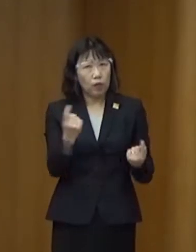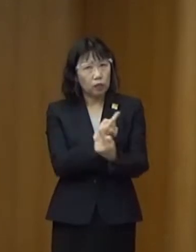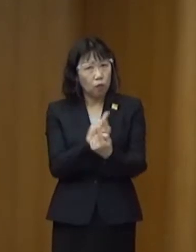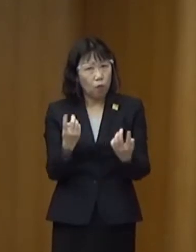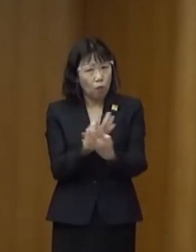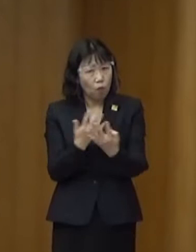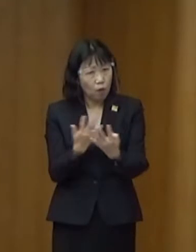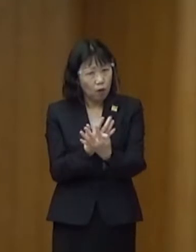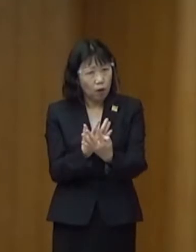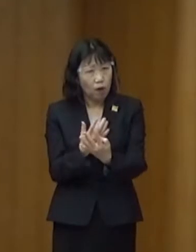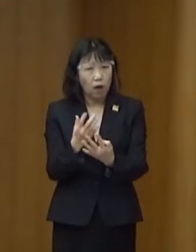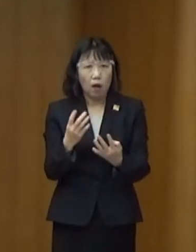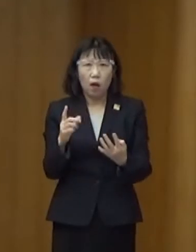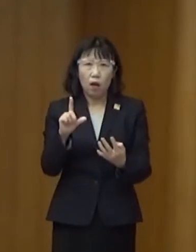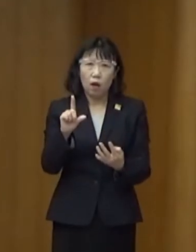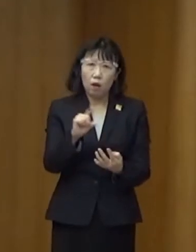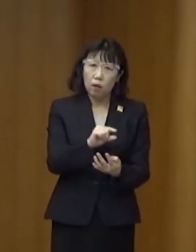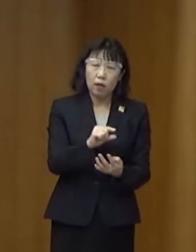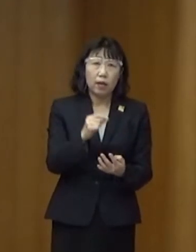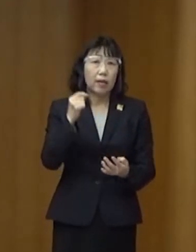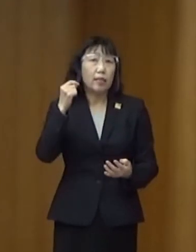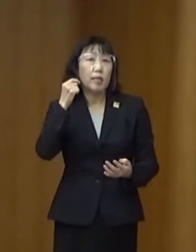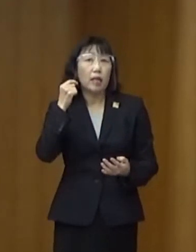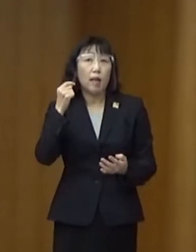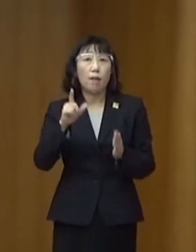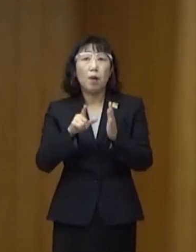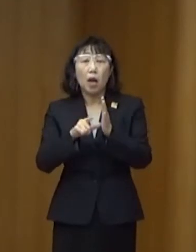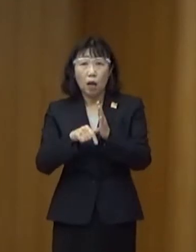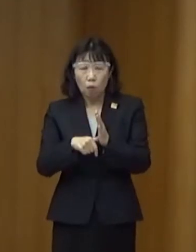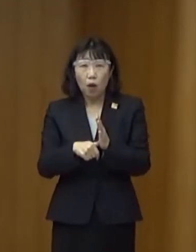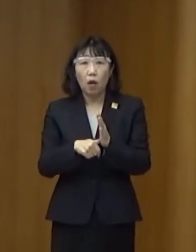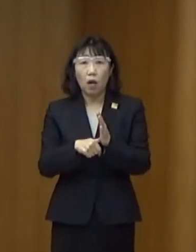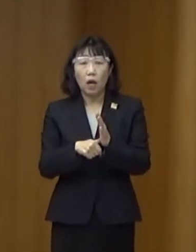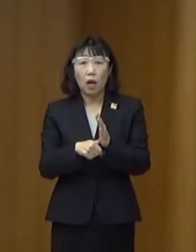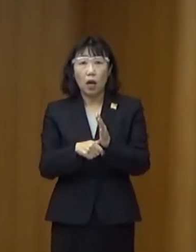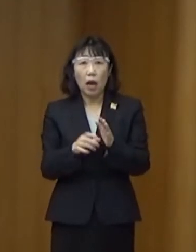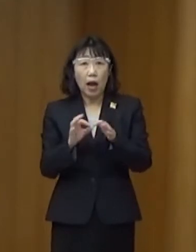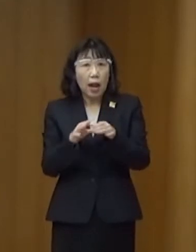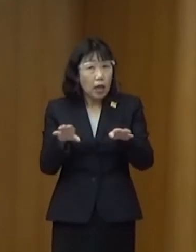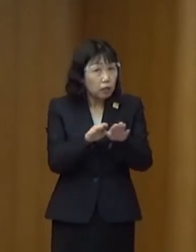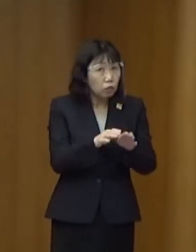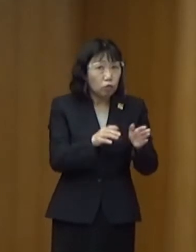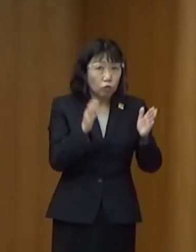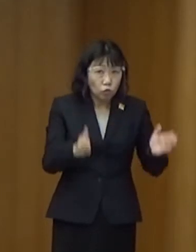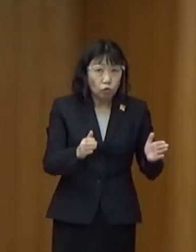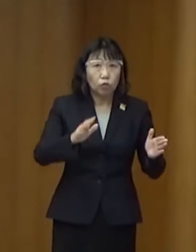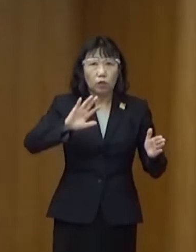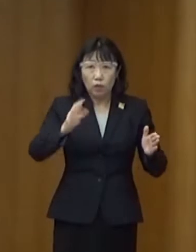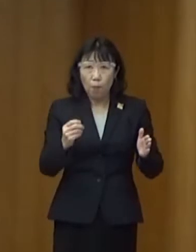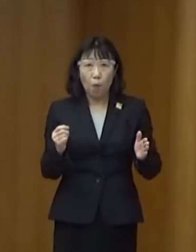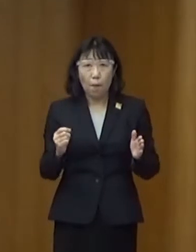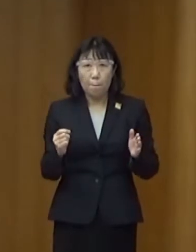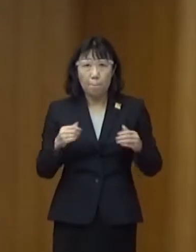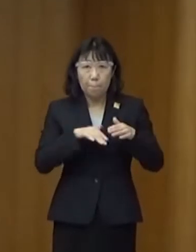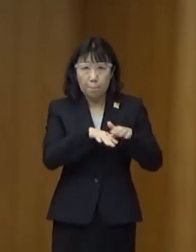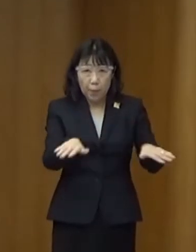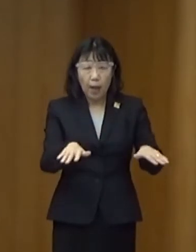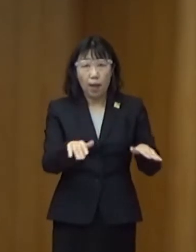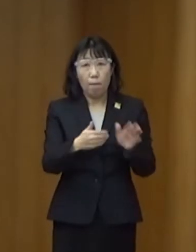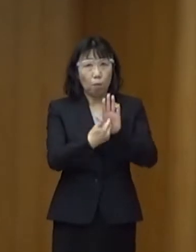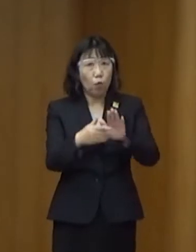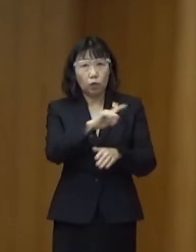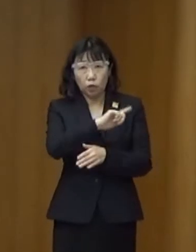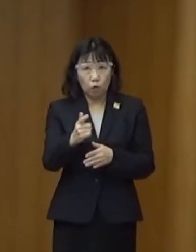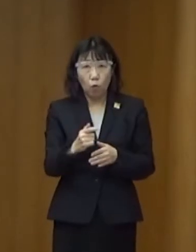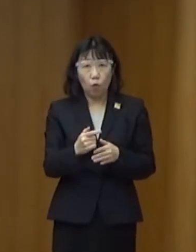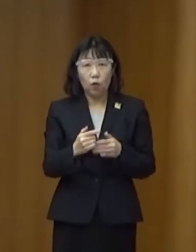ず、感染の拡大が抑えられない場合には、連休中であっても速やかに、まん延防止等重点措置、